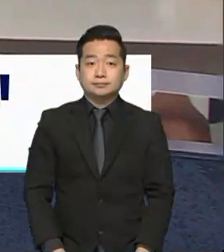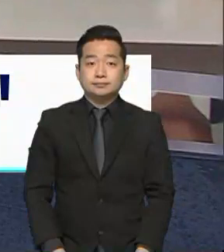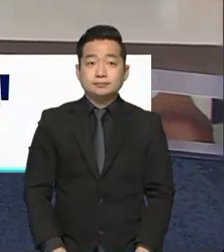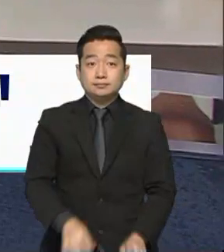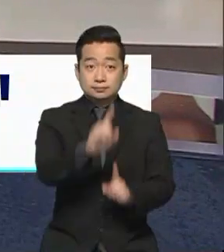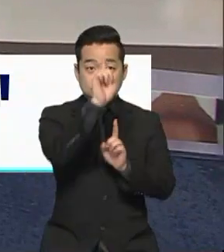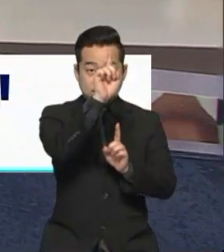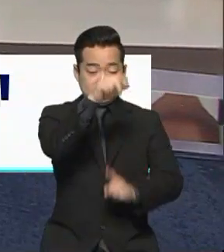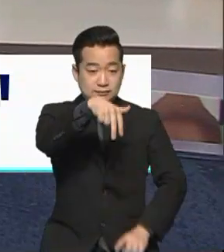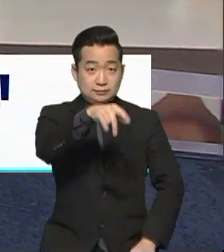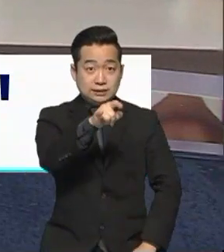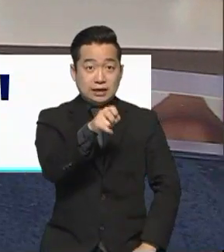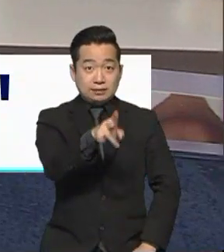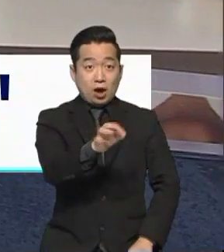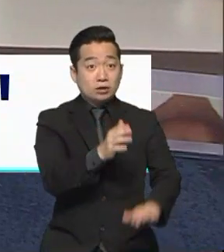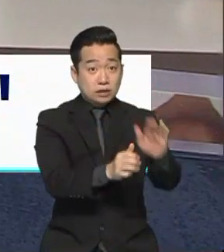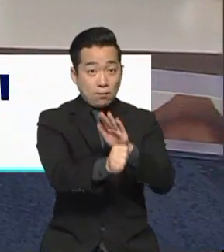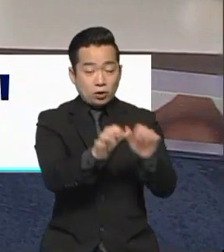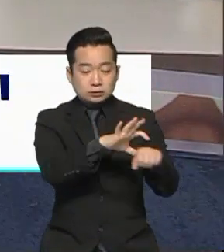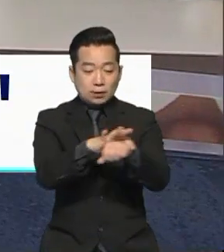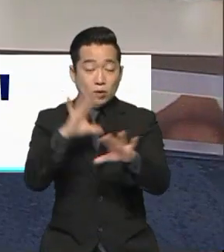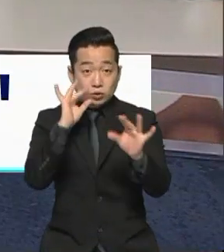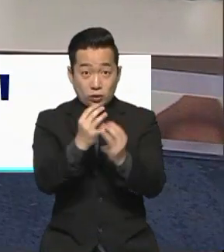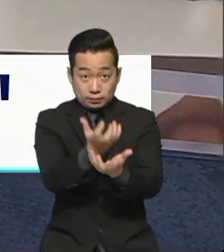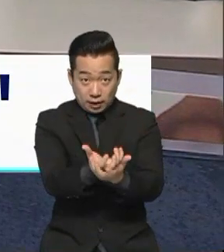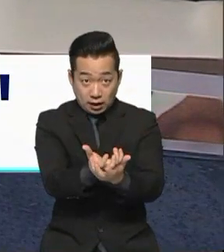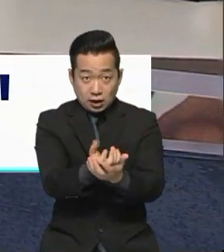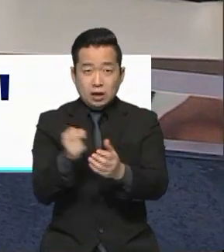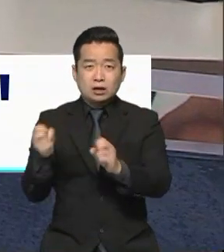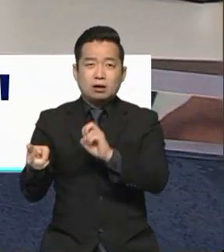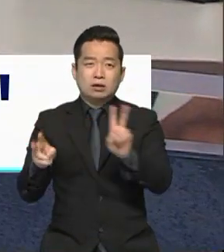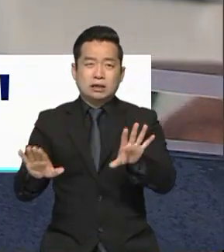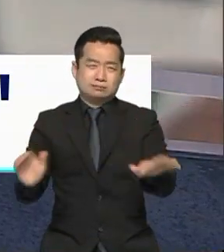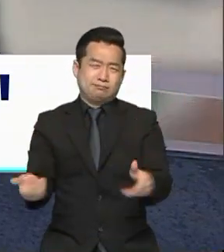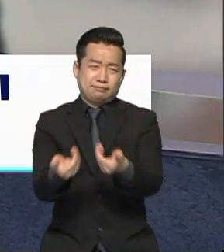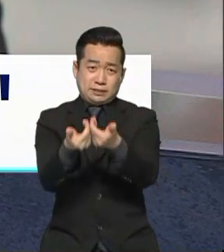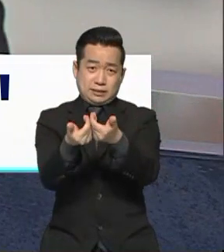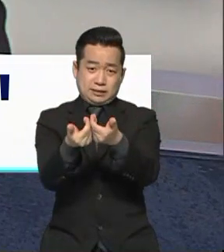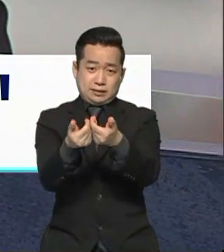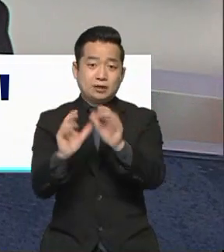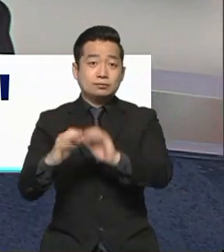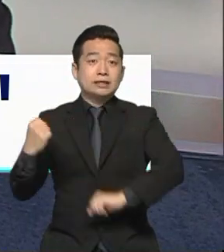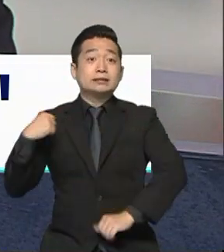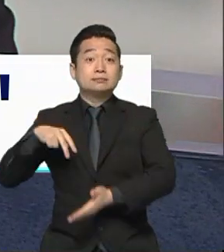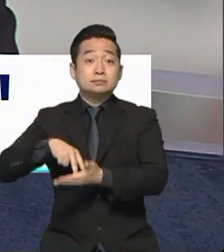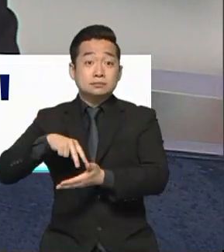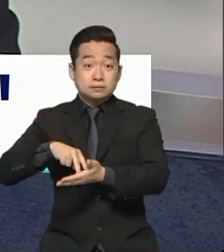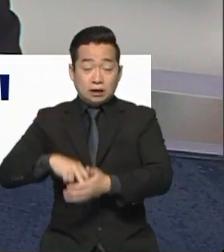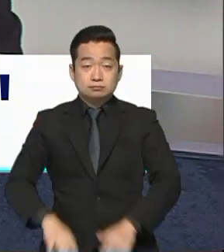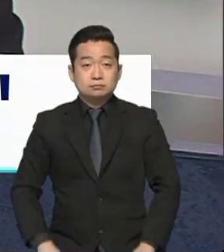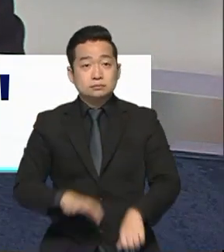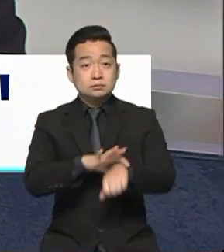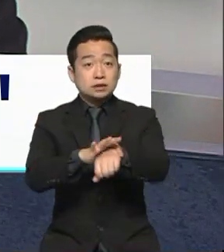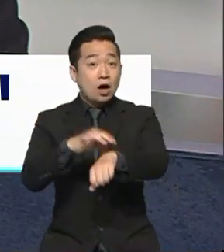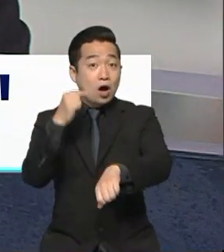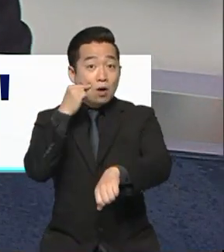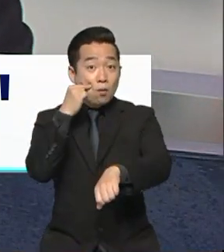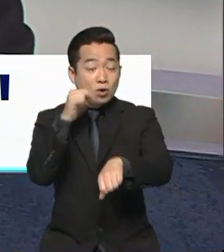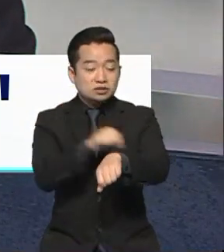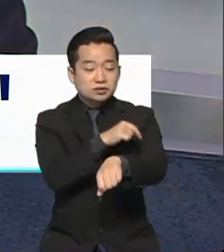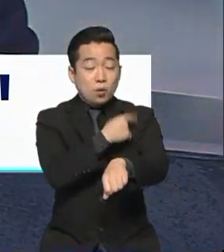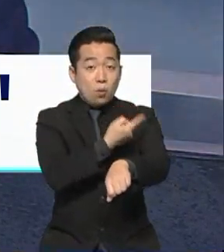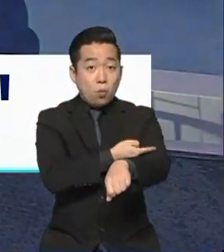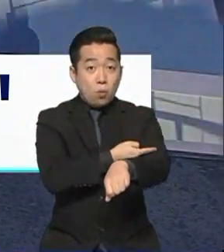이재명 대표 체포 동현을 놓고 여야하는 휴일에도 대치했습니다 국민의 힘은 불채 포트권